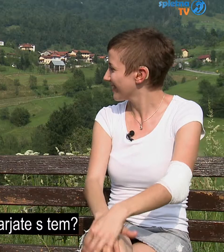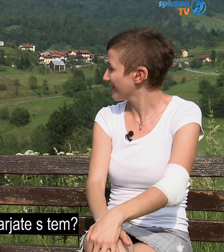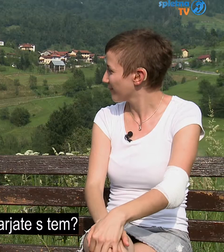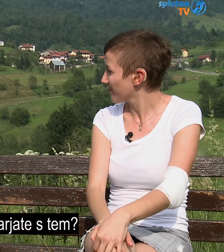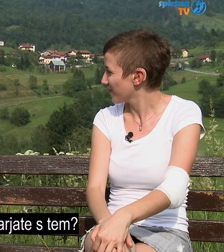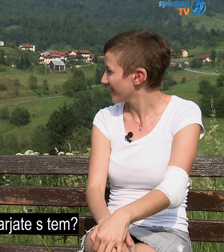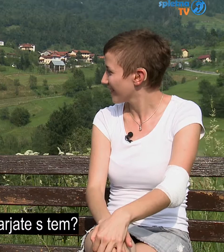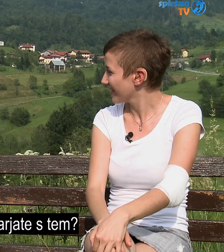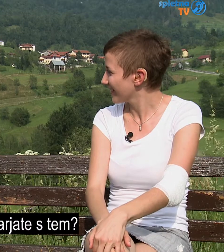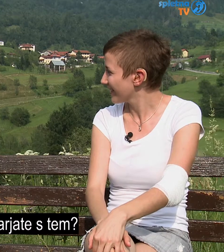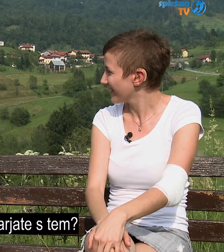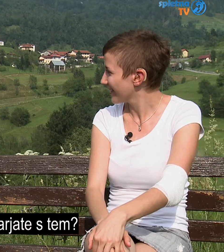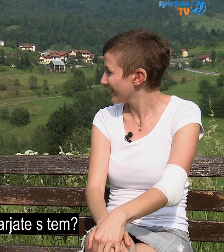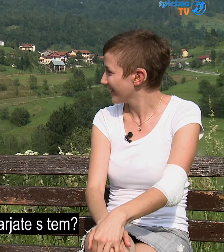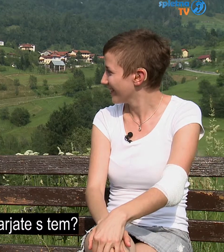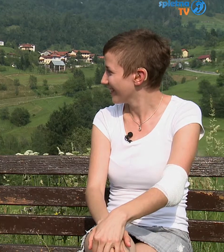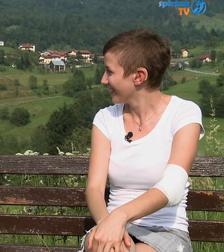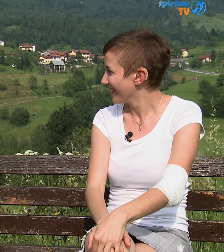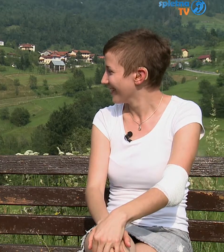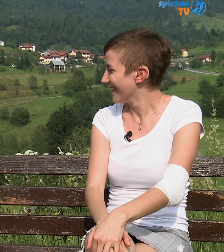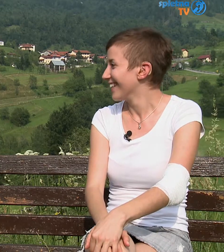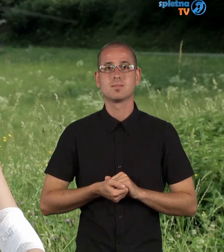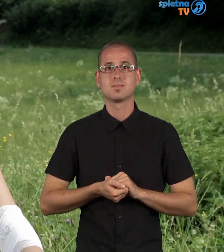Ali te še ukvarjate s tem?